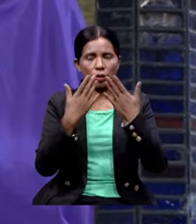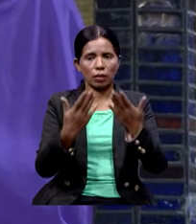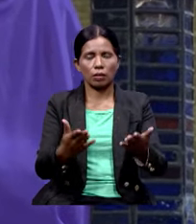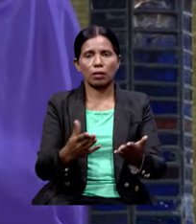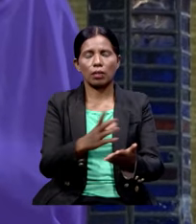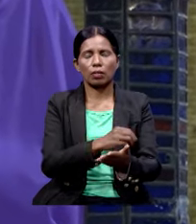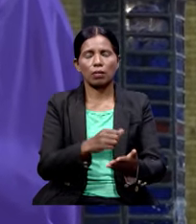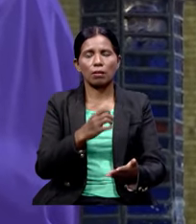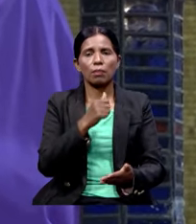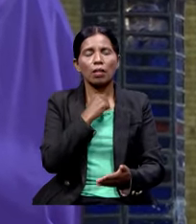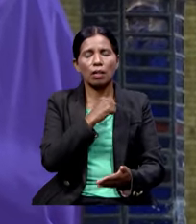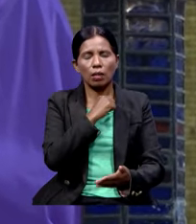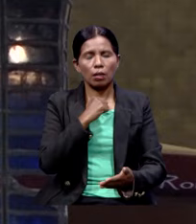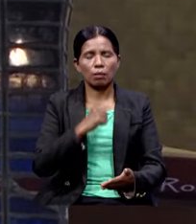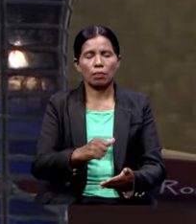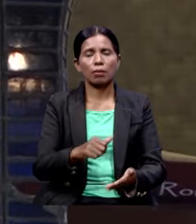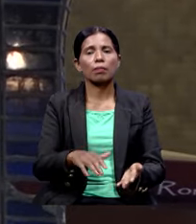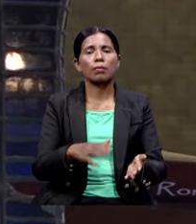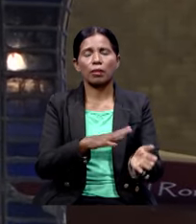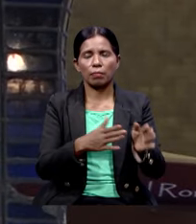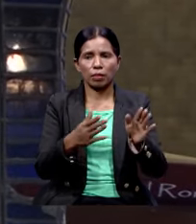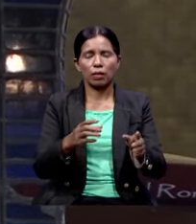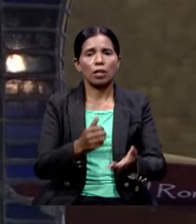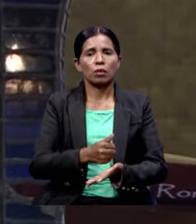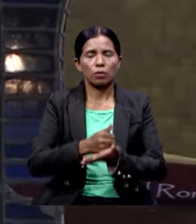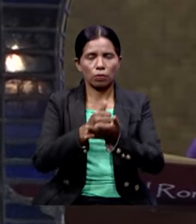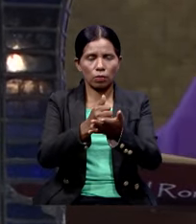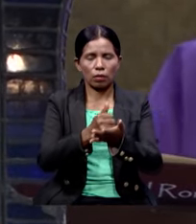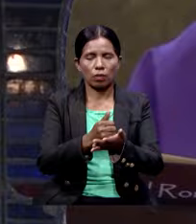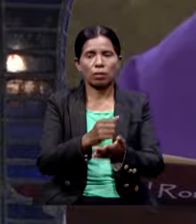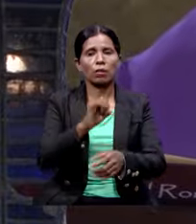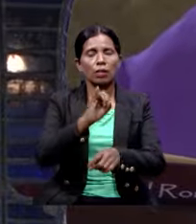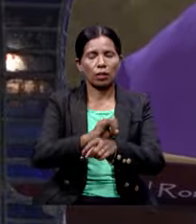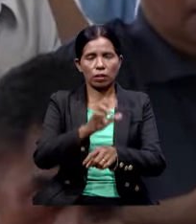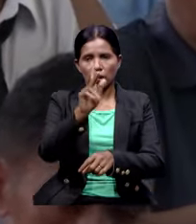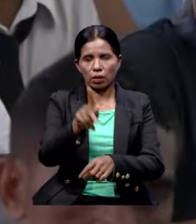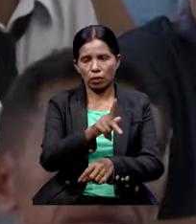Padre Edelfonso Xavier banya dedikasaun no apoio tomak ba Igreja Katolika.